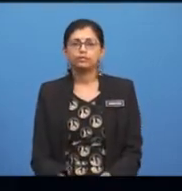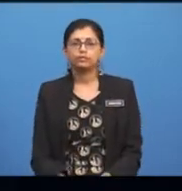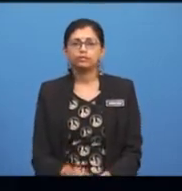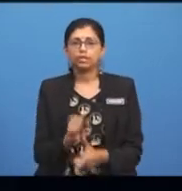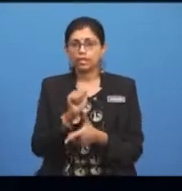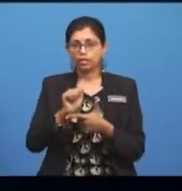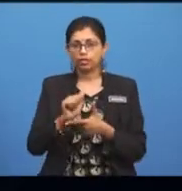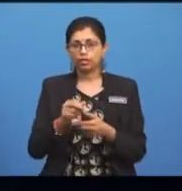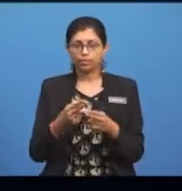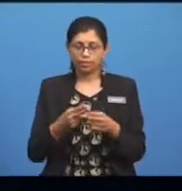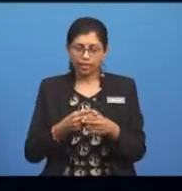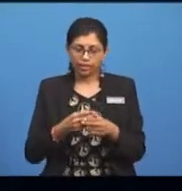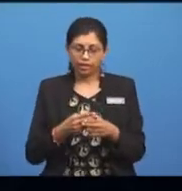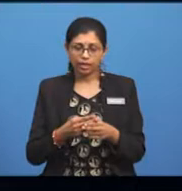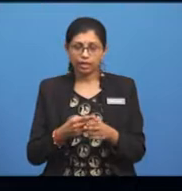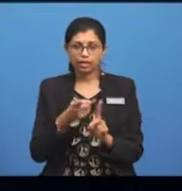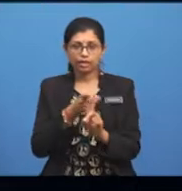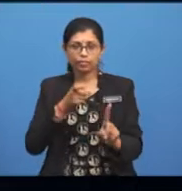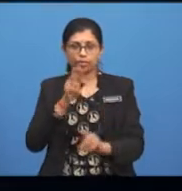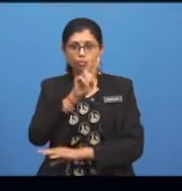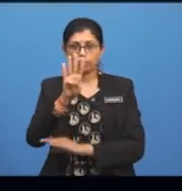pendek dari 24 jam?